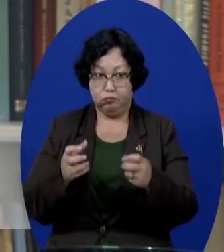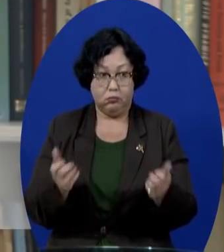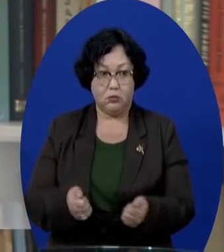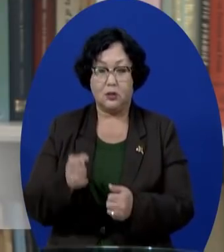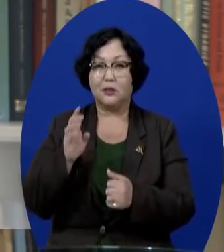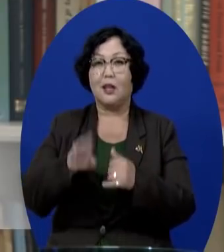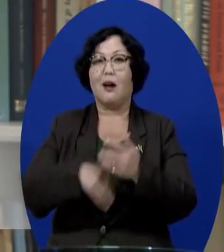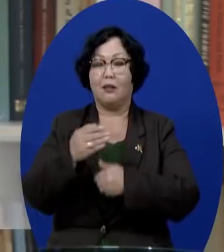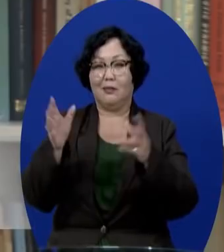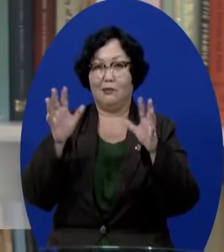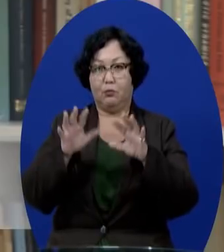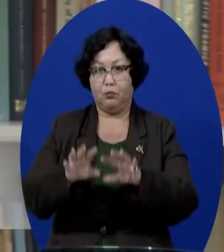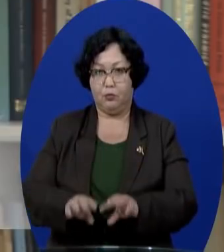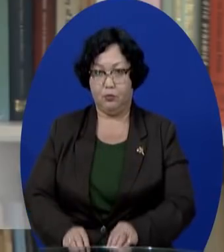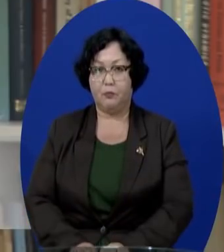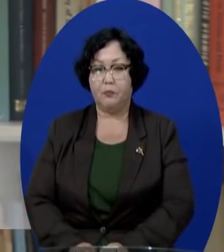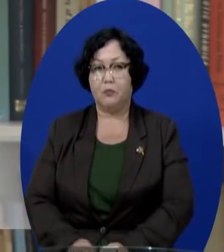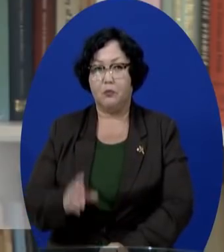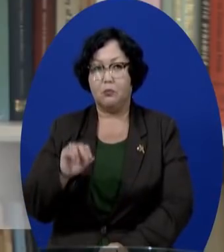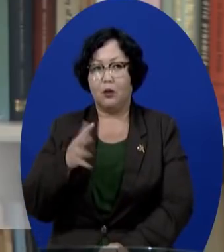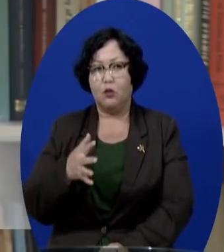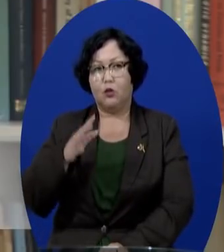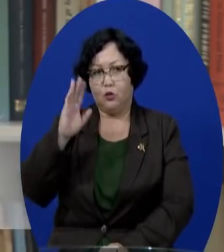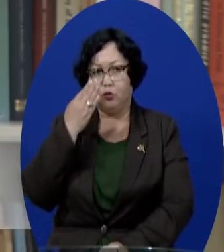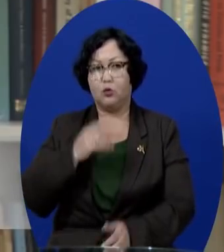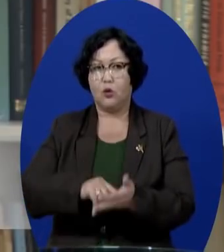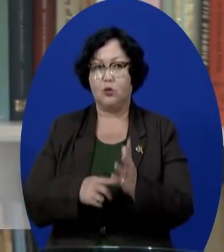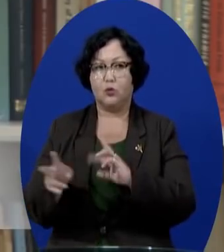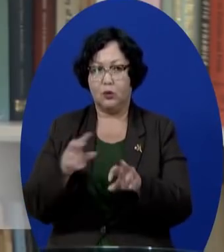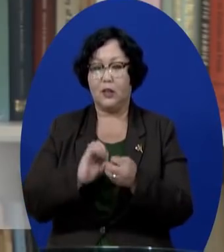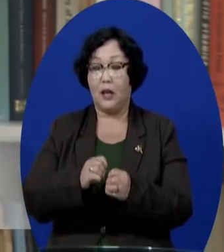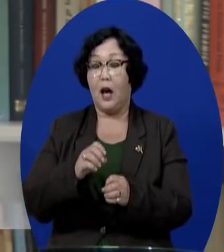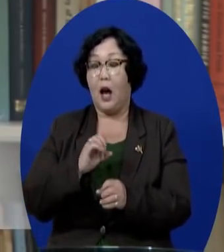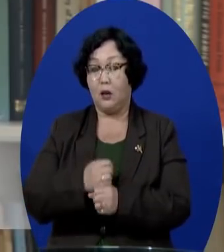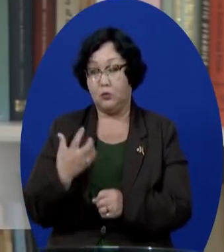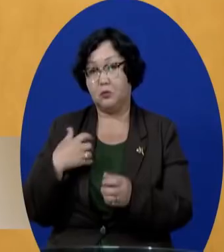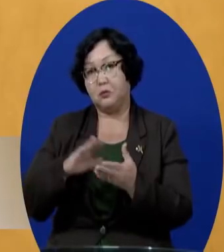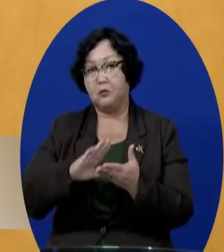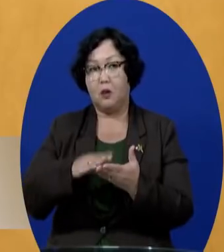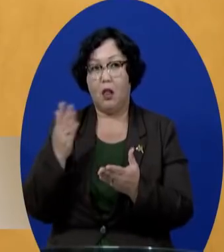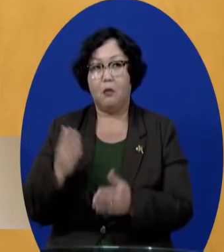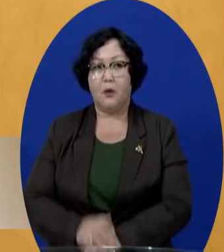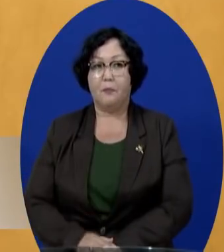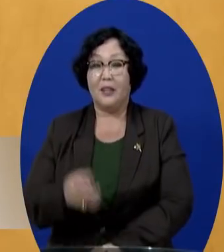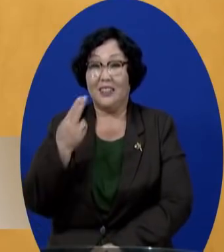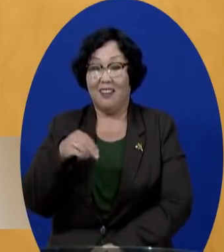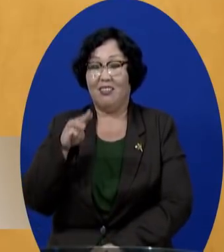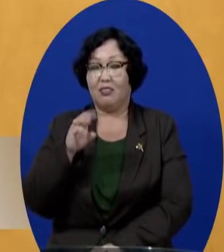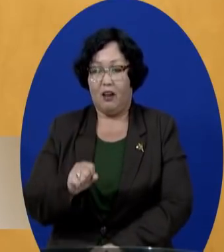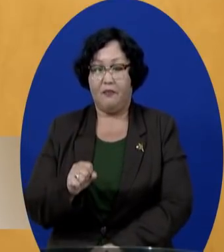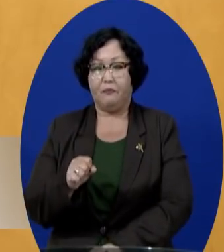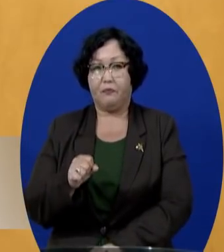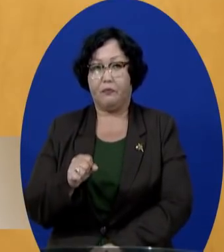зүйл ажиглагдаж магадгүй. Бид нар бол бас энэ дээр бол тодорхой тооцоо судалгаа хийгээд албаны шамаар бол танилцуулаад явж байгаа. Дельта төхөө одоо